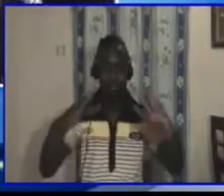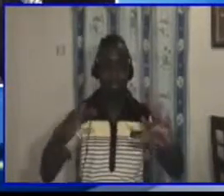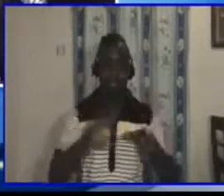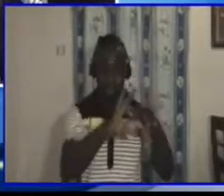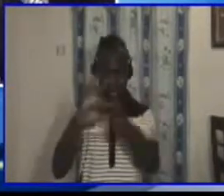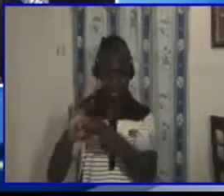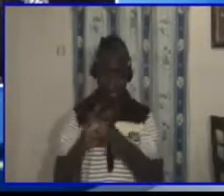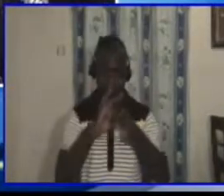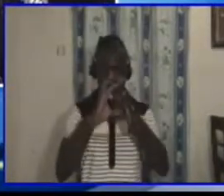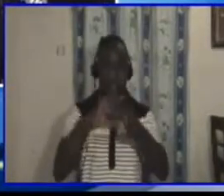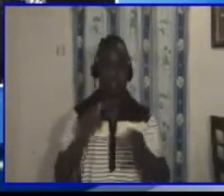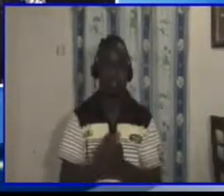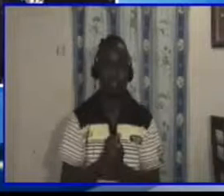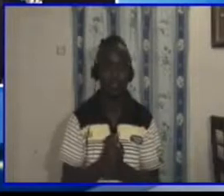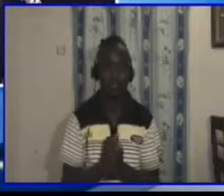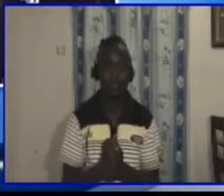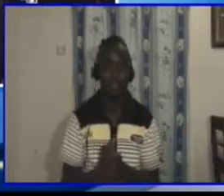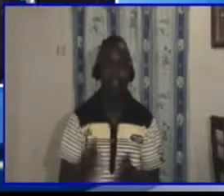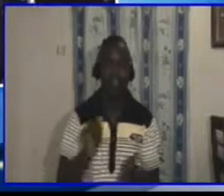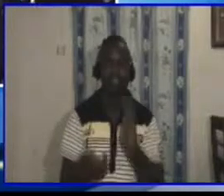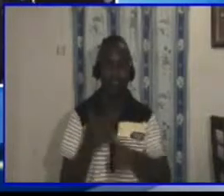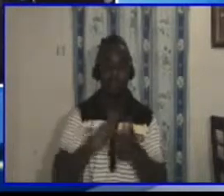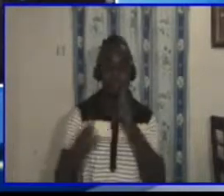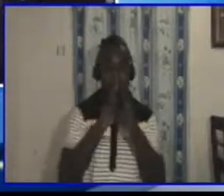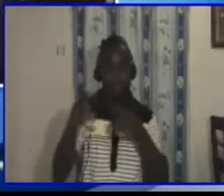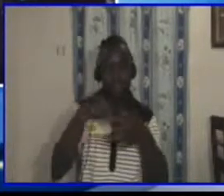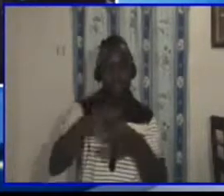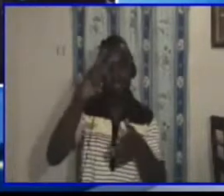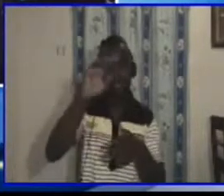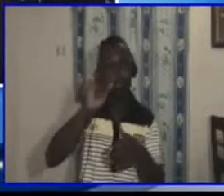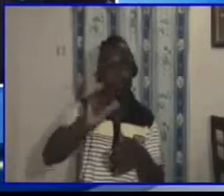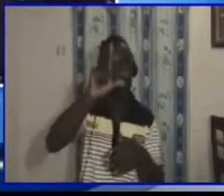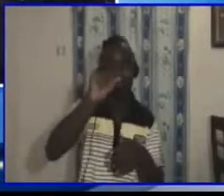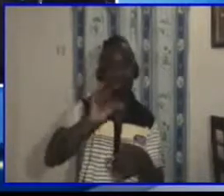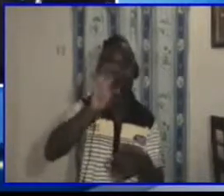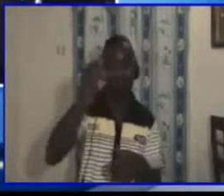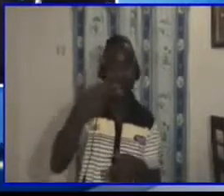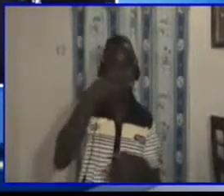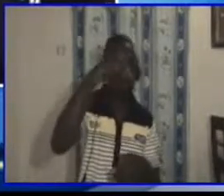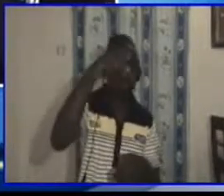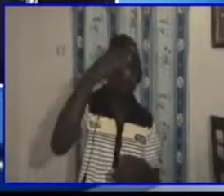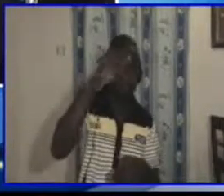ma quando egli venga quale angelo del patto